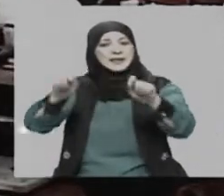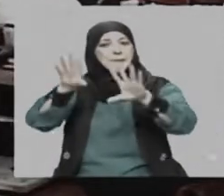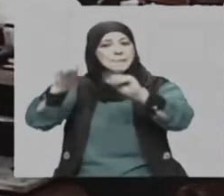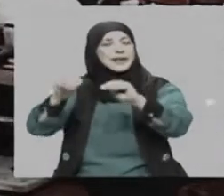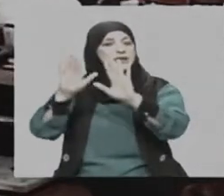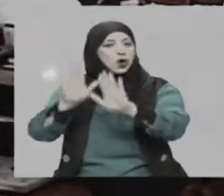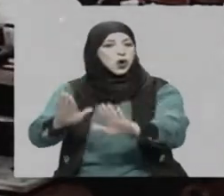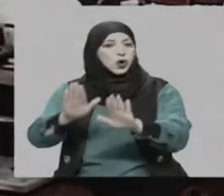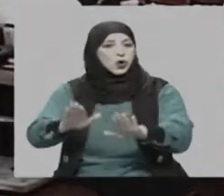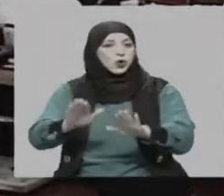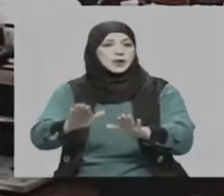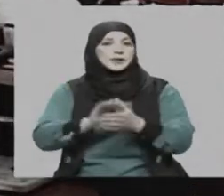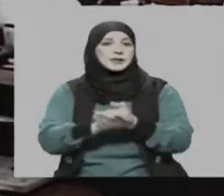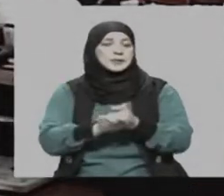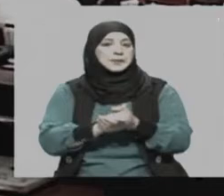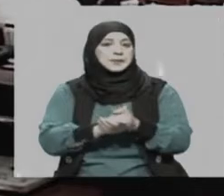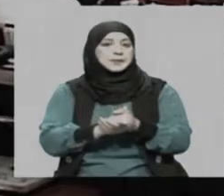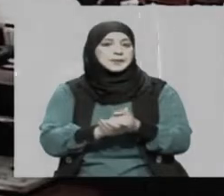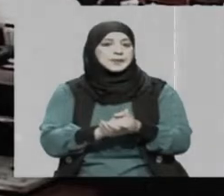سيد الجزيري